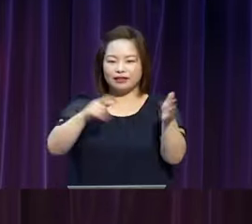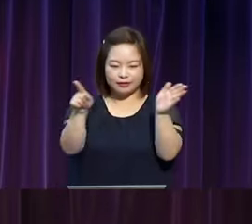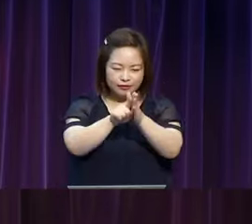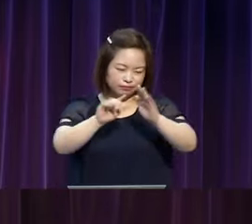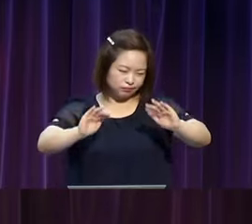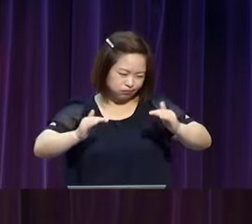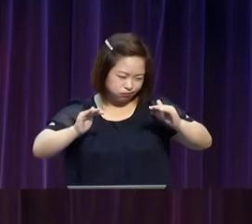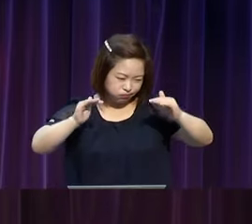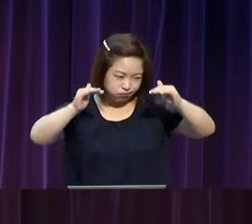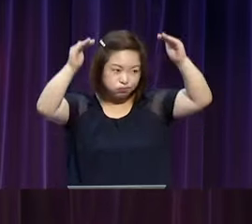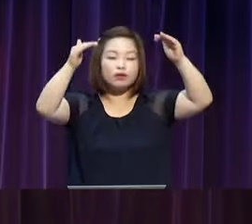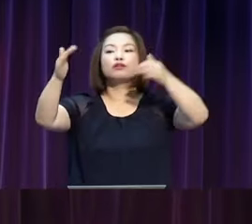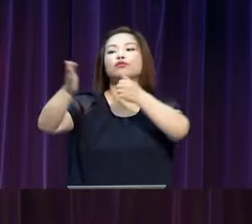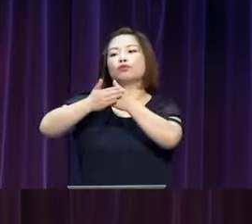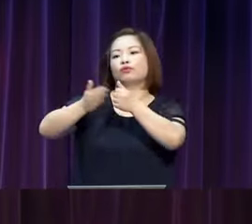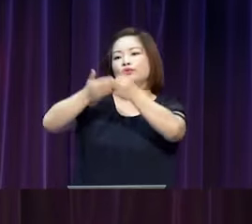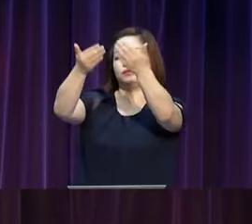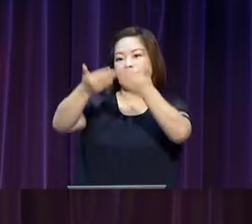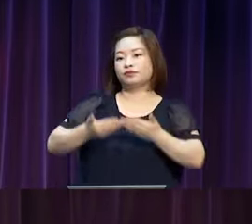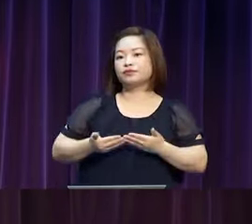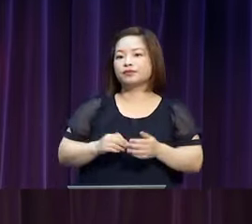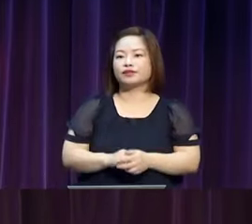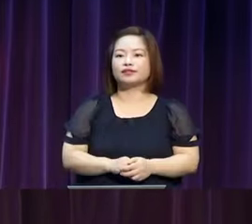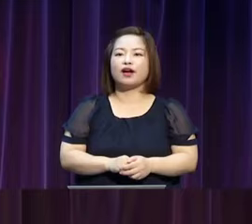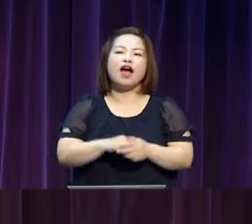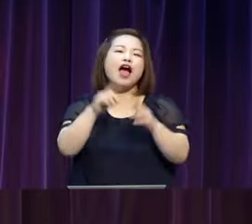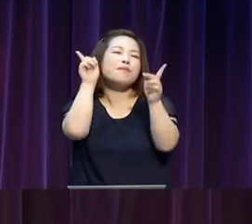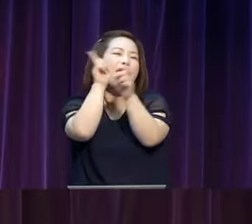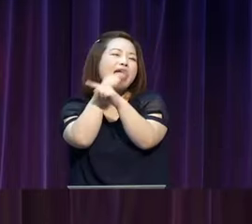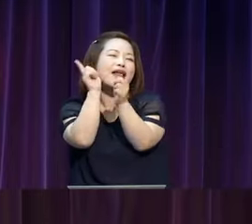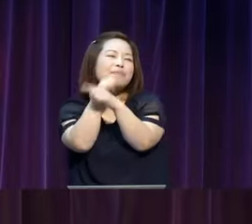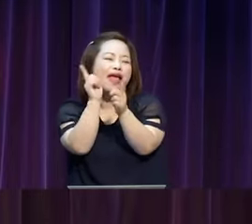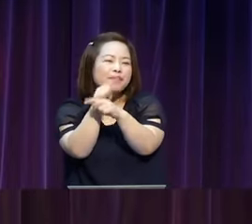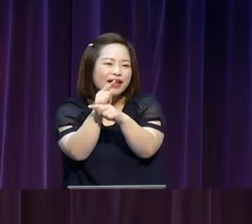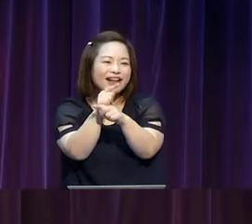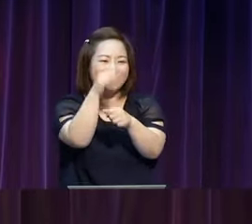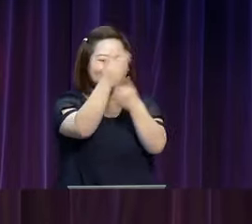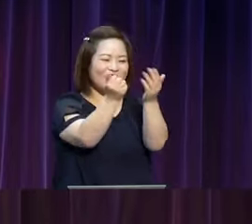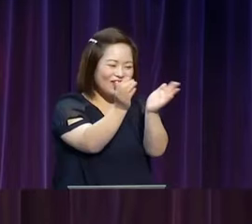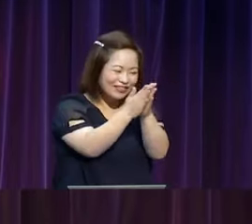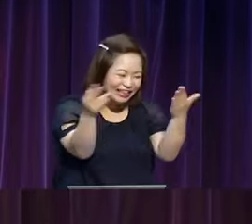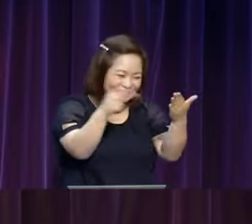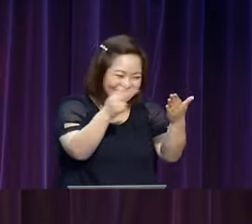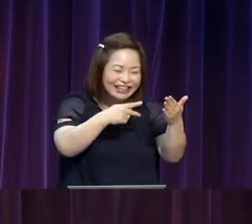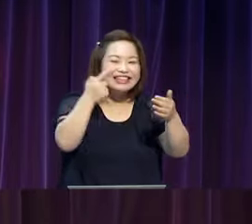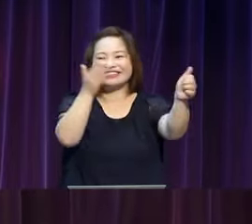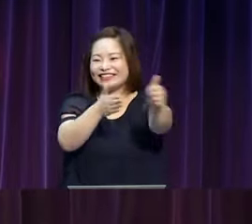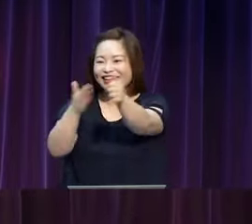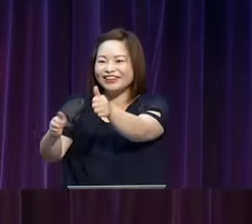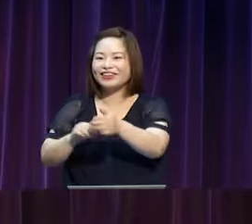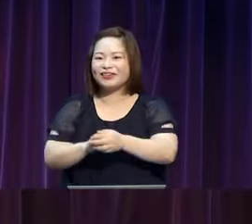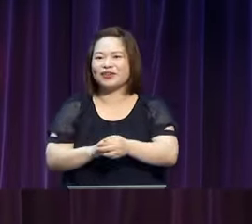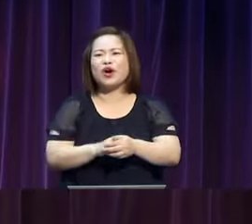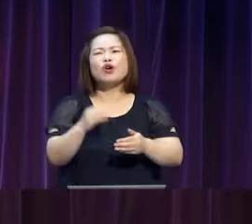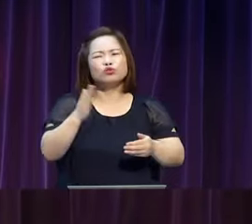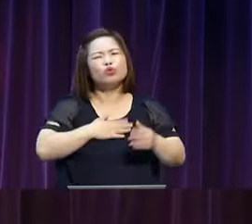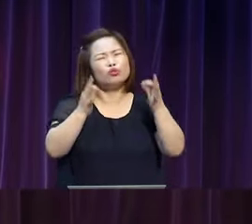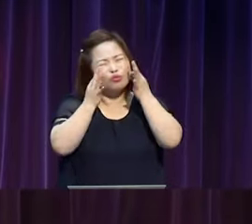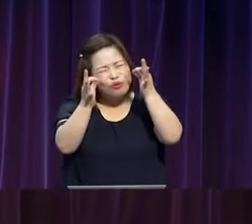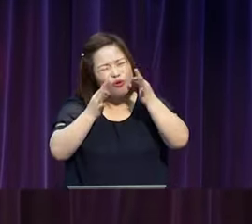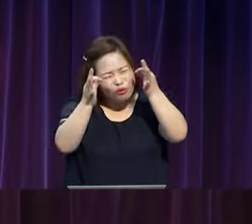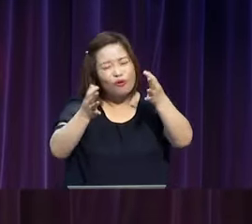만들어줍니다. 그래서 매일매일 읽으셔야 돼요. 저도 지금 매일매일 읽으려고 노력을